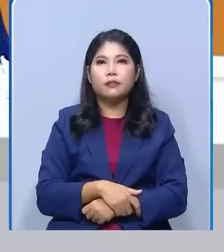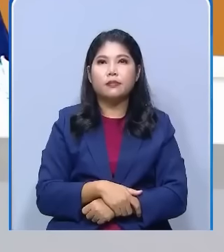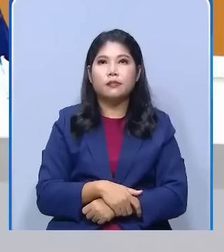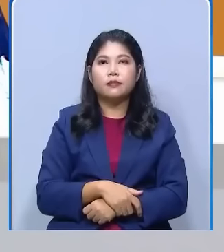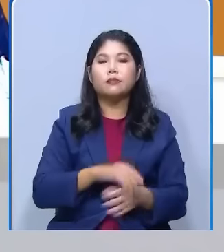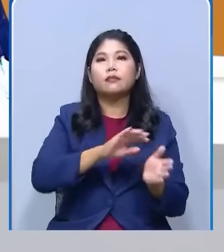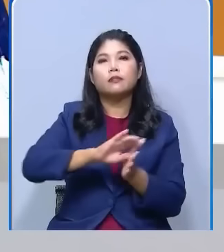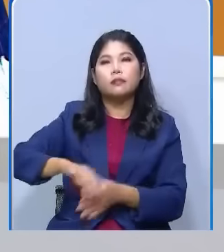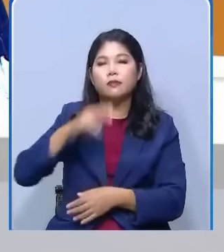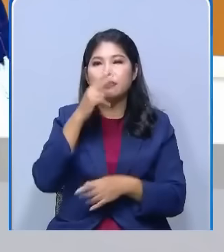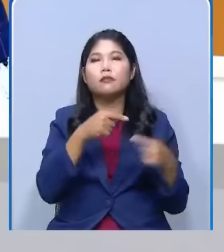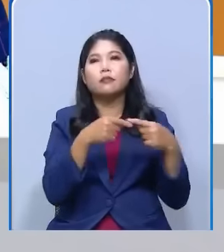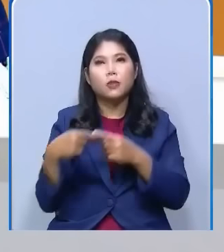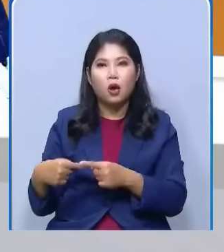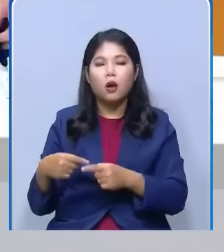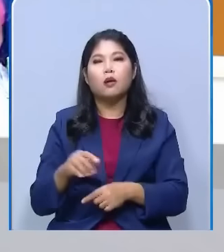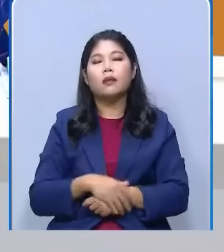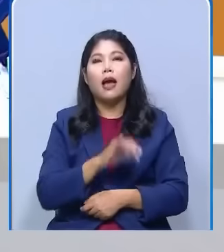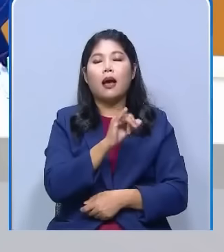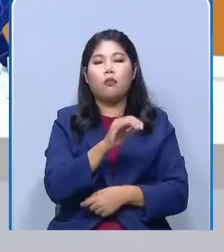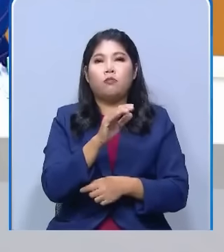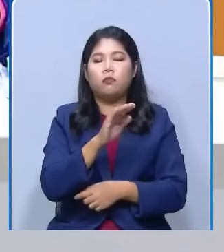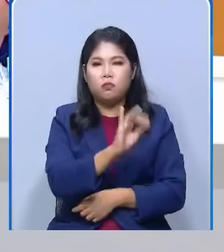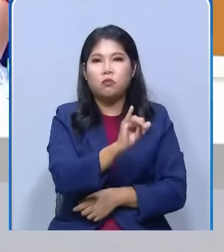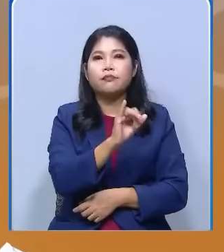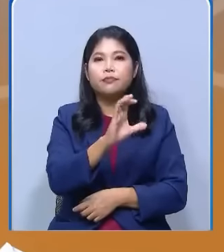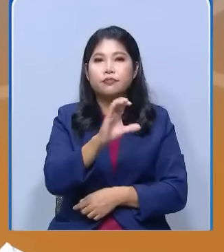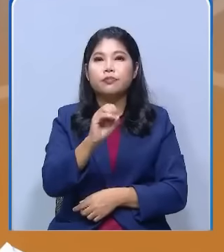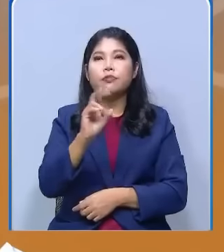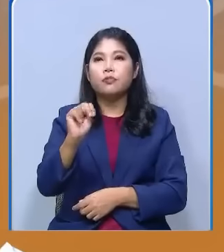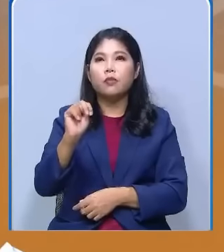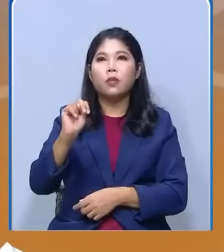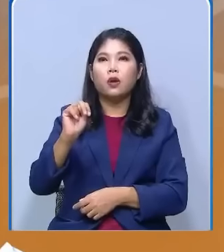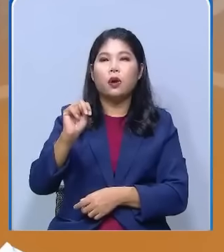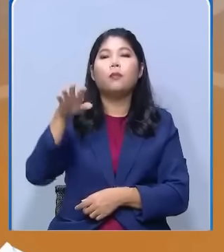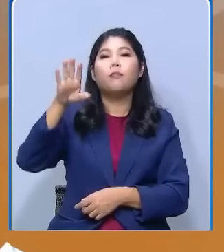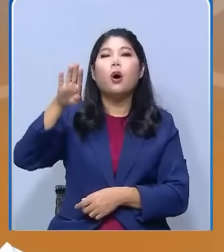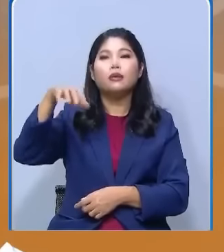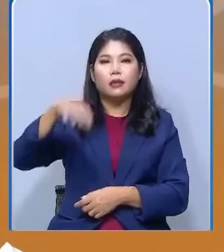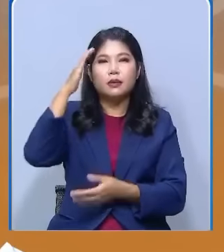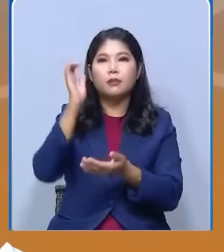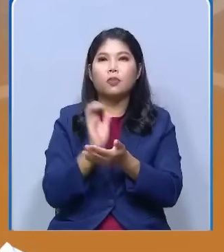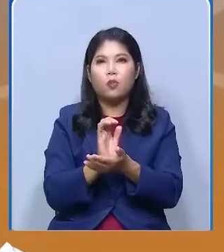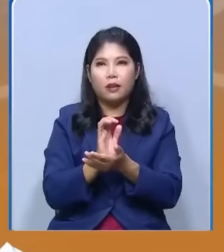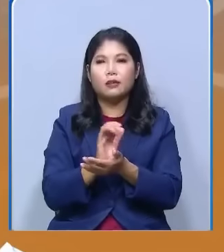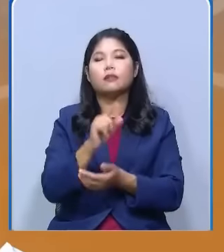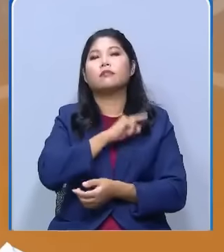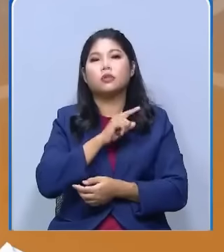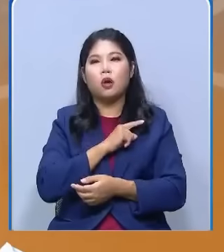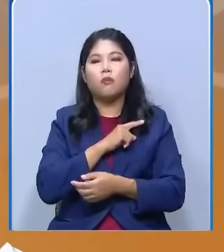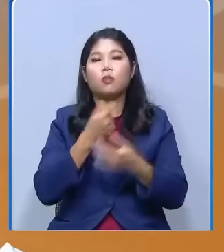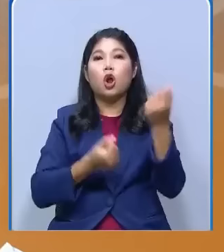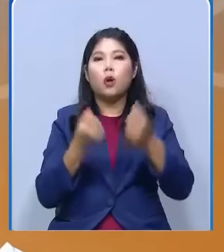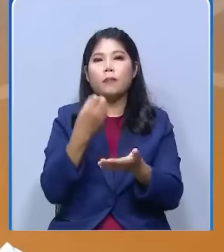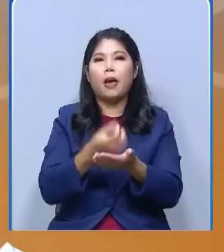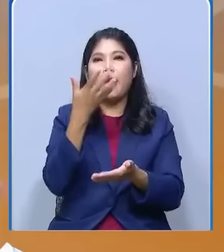ผู้ชมตามกันต่อกับมหากาพย์นะคดี The Icon Group นะครับนะวันนี้ความคืบหน้าล่าสุดทางตำรวจบก.ปคบ.เนี่ยไปอายัดร